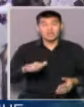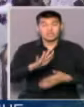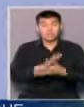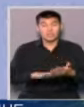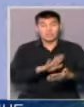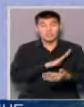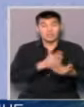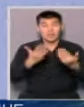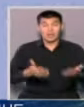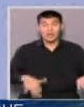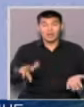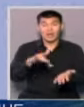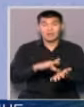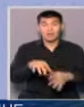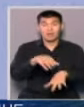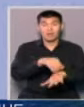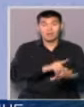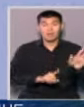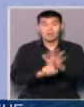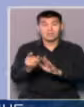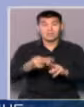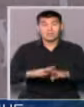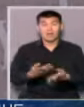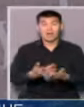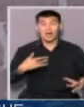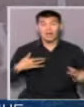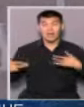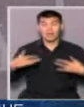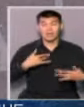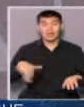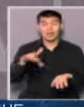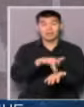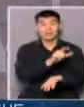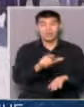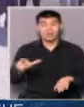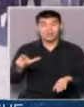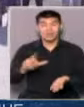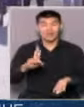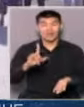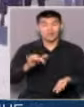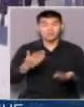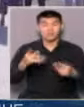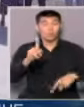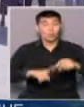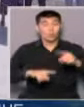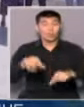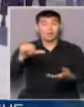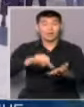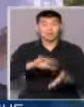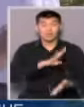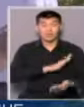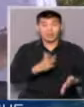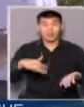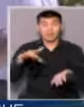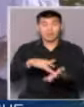жалғасын тапты. Қалалық әкімдіктің бастауымен өткізілген салтанатты шараға қала тұрғындары, Қаршыға Ахмедияровтың туыстары қатысты.